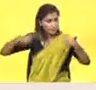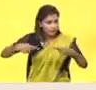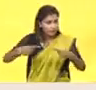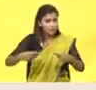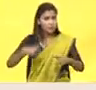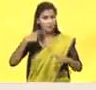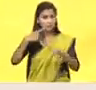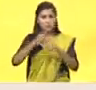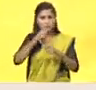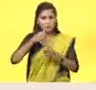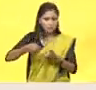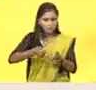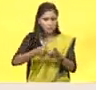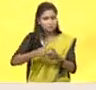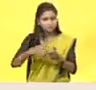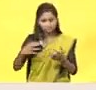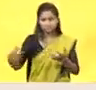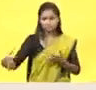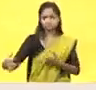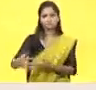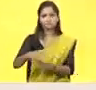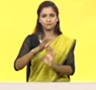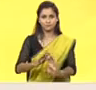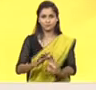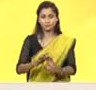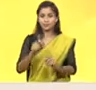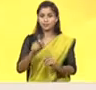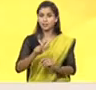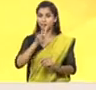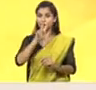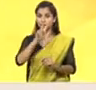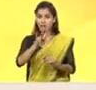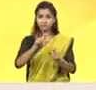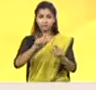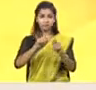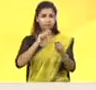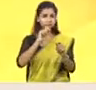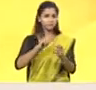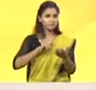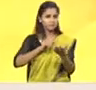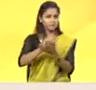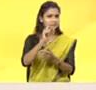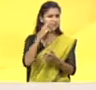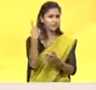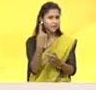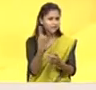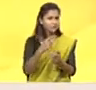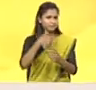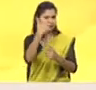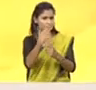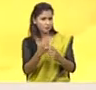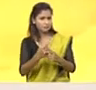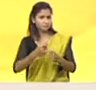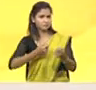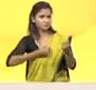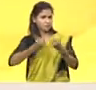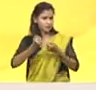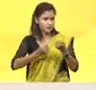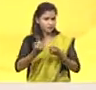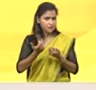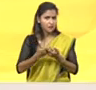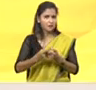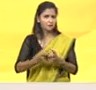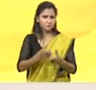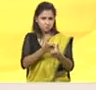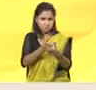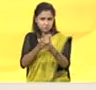और पाइप्स इकट्ठा किए। इन आर्ट वर्क्स में हेलीकॉप्टर, कार और तोपें